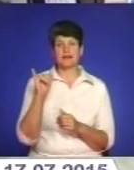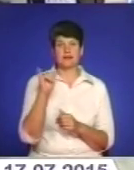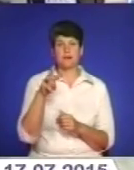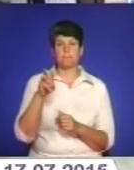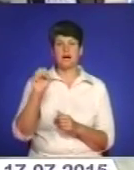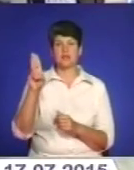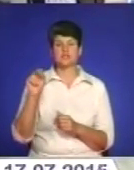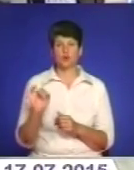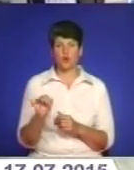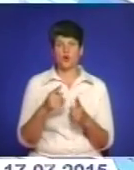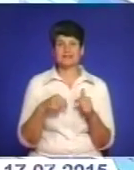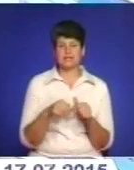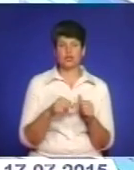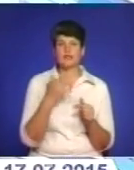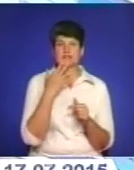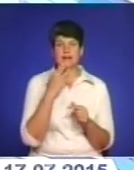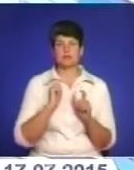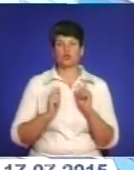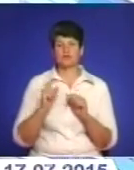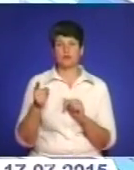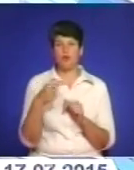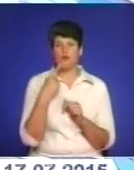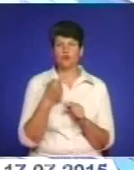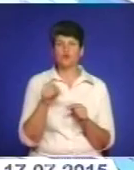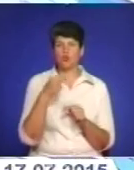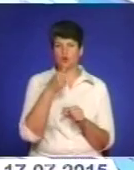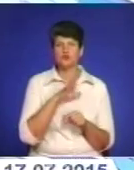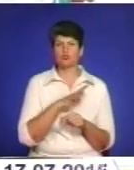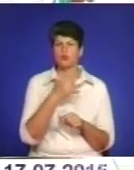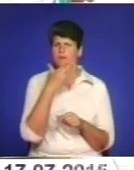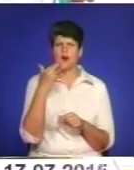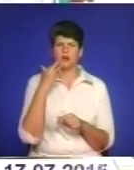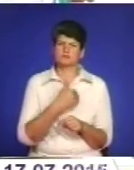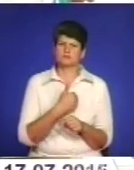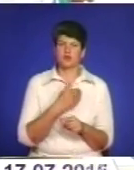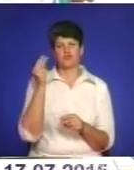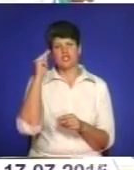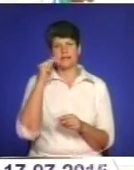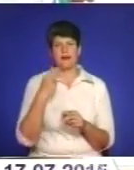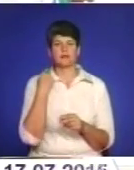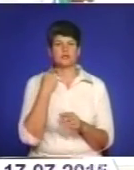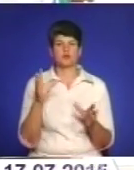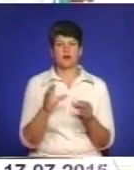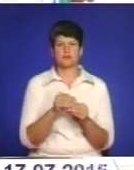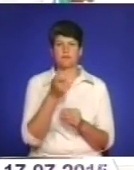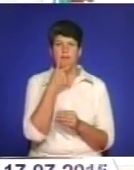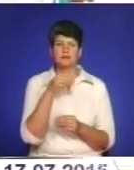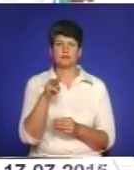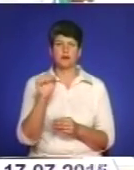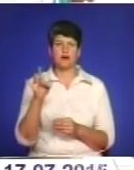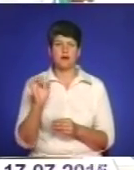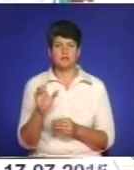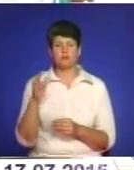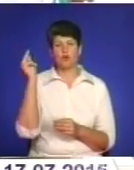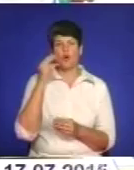організатор іноземних курсів в Тернополі, каже, що цього року було дуже багато охочих вивчати англійську з паном Тарасом. Адже школярі встигли